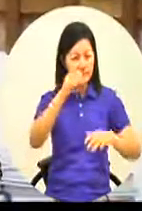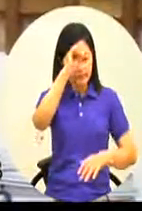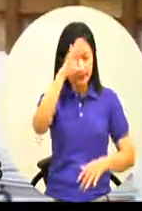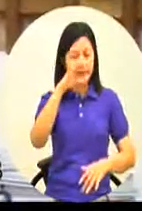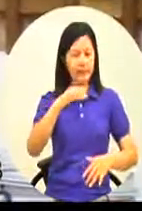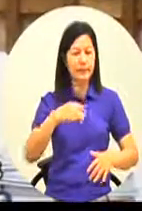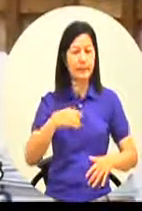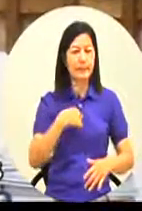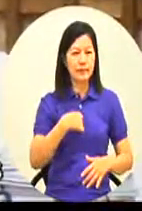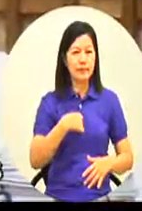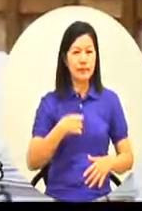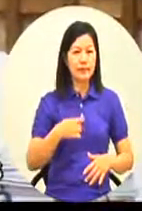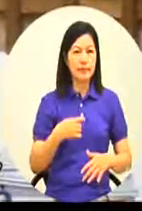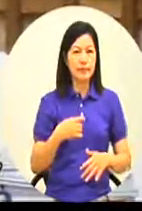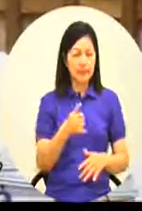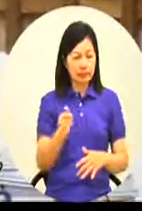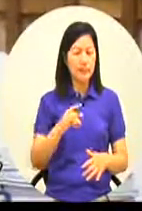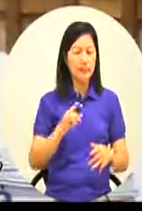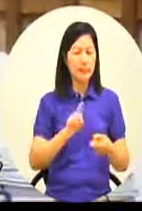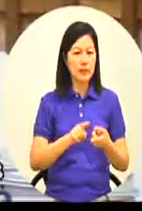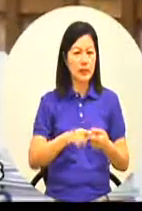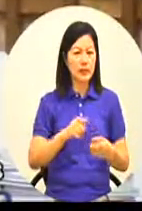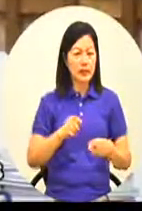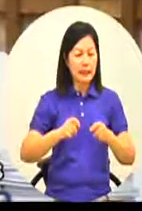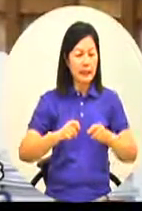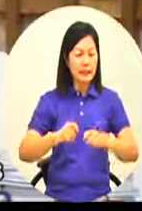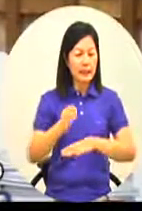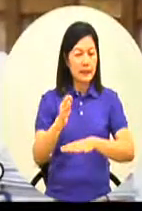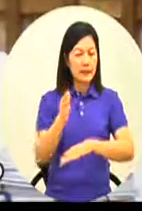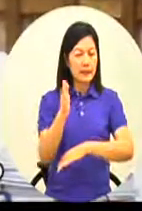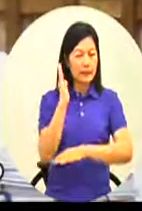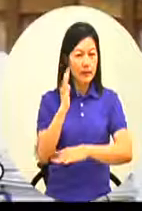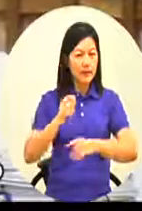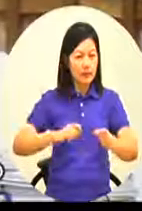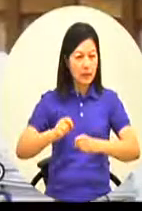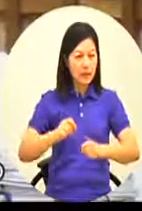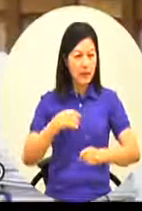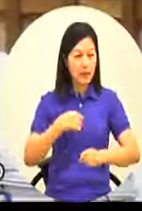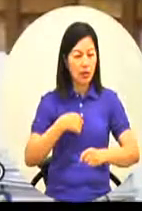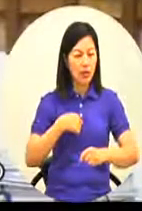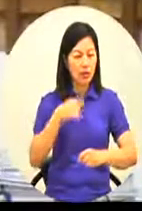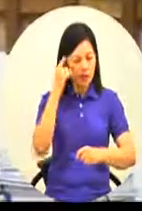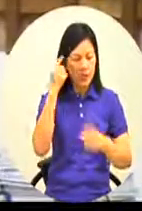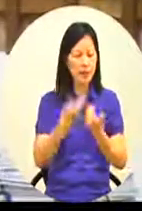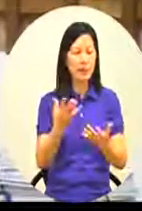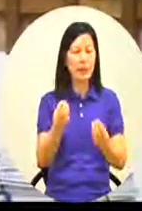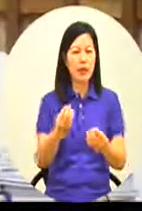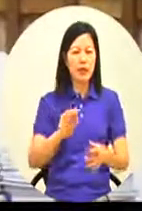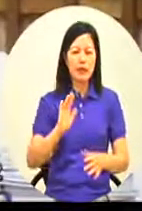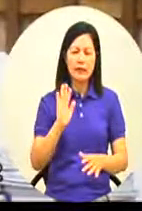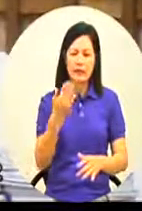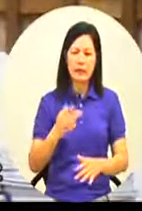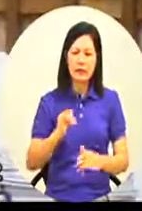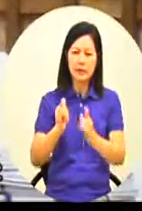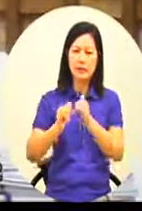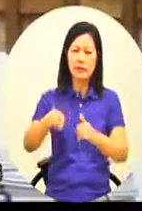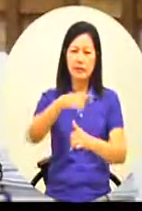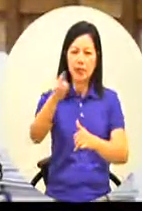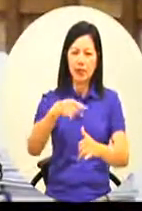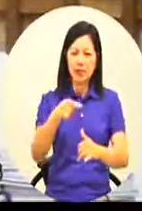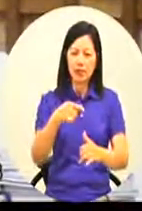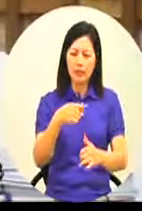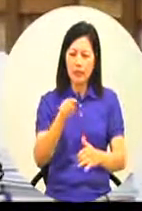价，政府的政策我无意见，但是要甲这百姓说明，我非常不满，要抓伊欠款，你